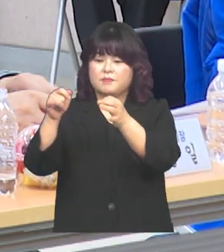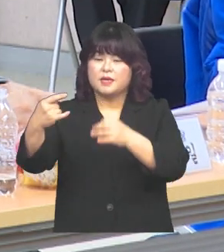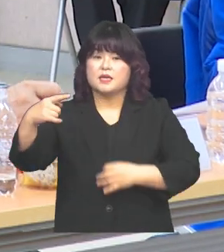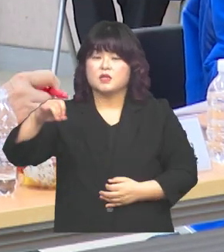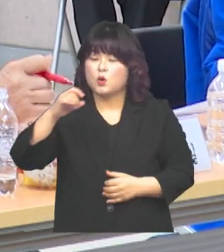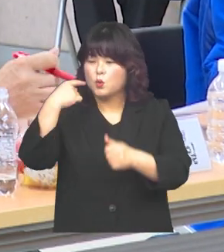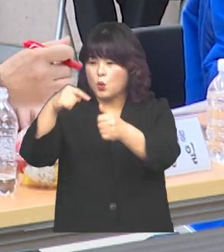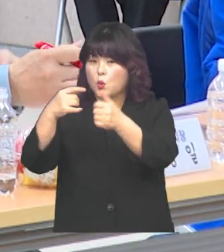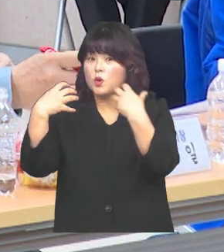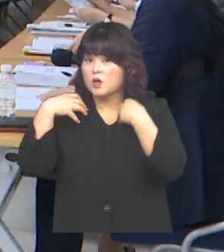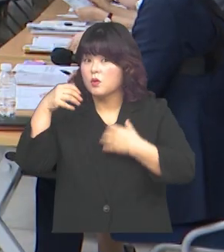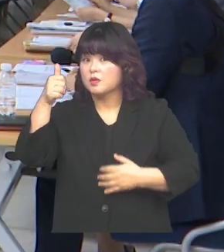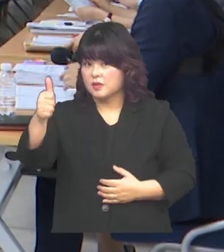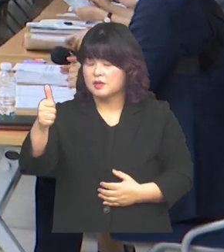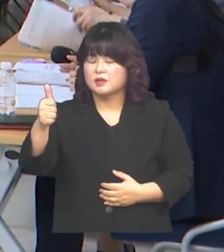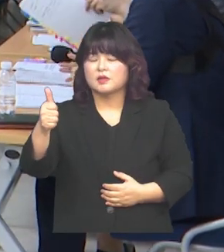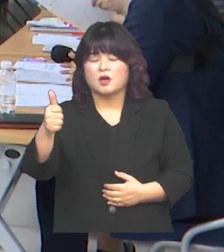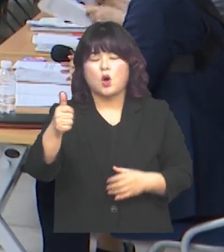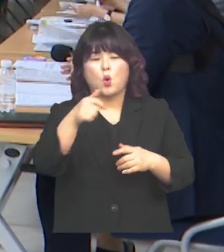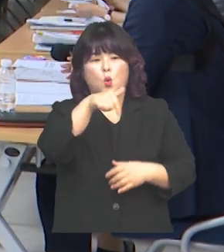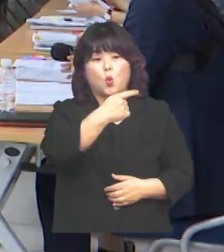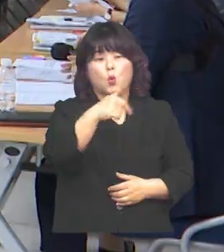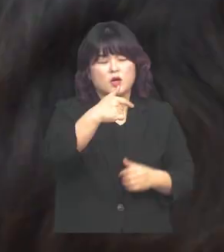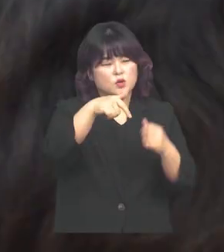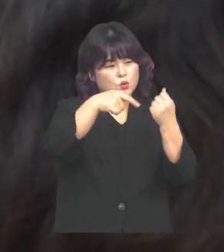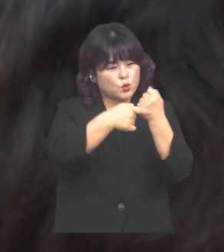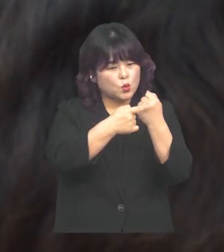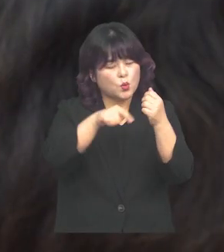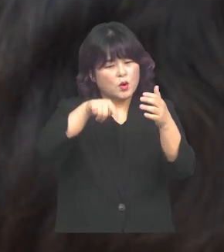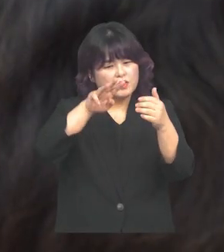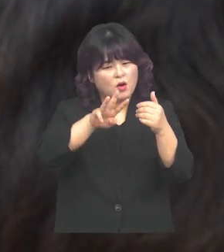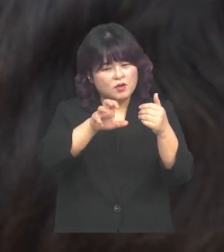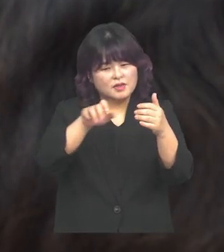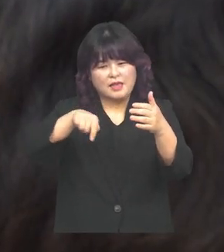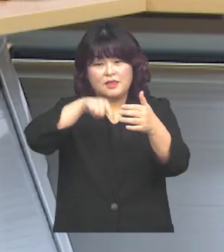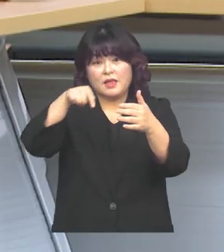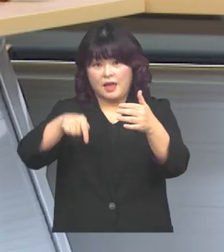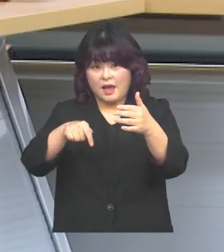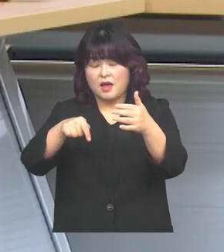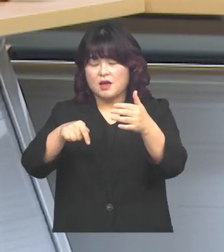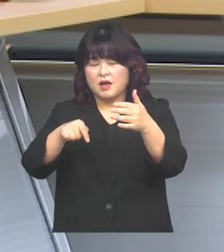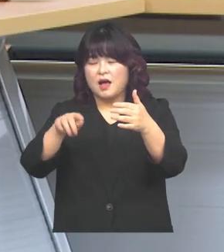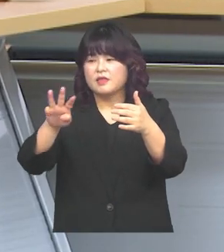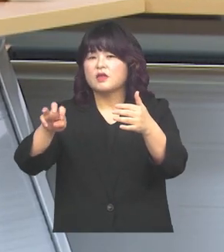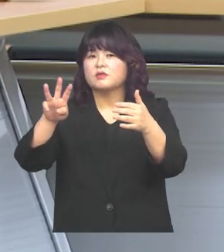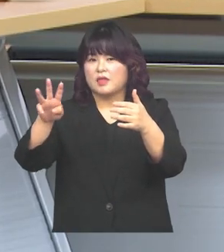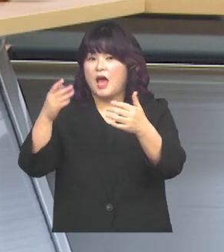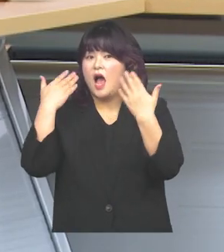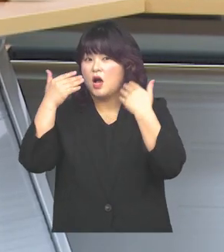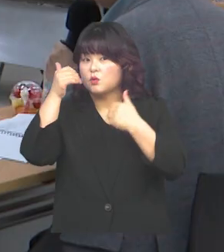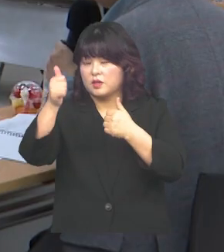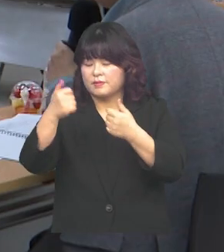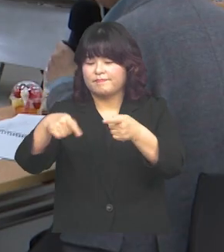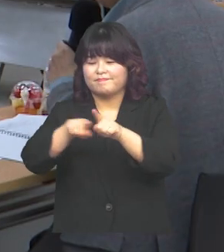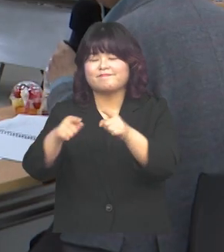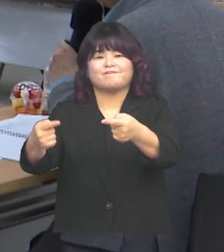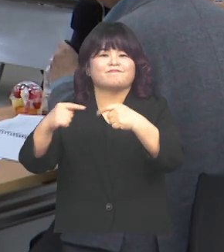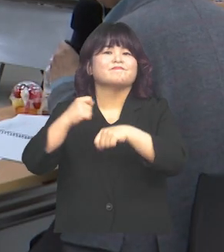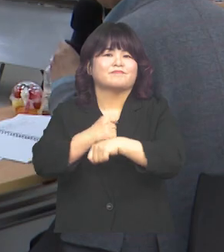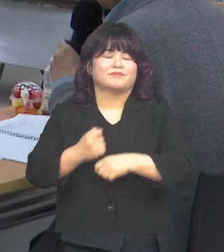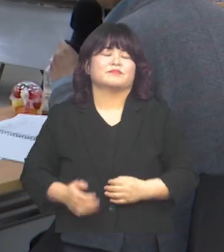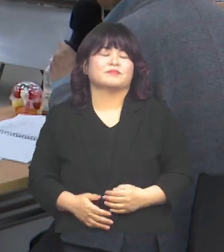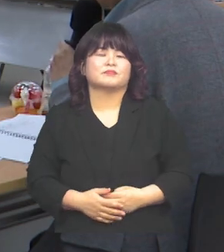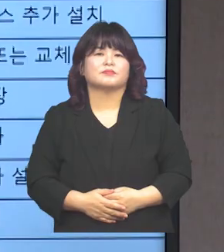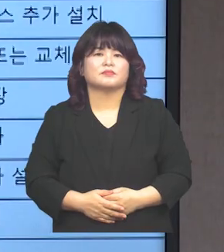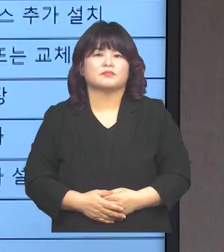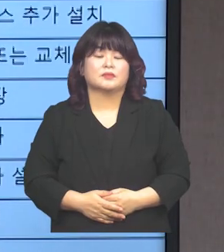김희정 용인교육지원청 교육장과 고기초 등 지역 내 35개 초등학교 가운데 33개교 교장이